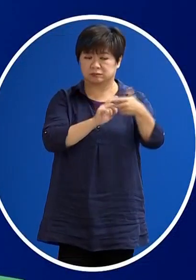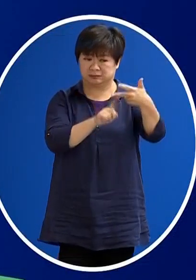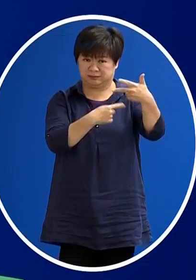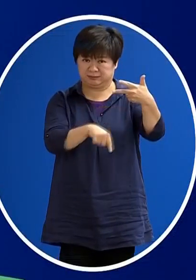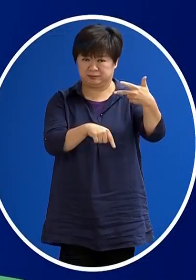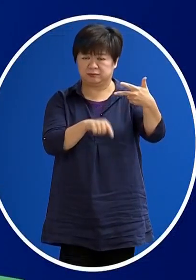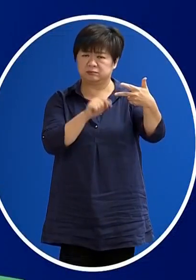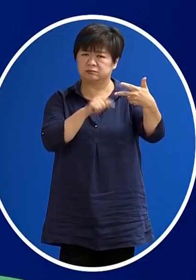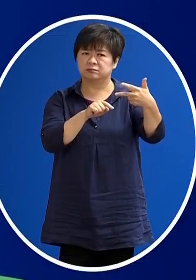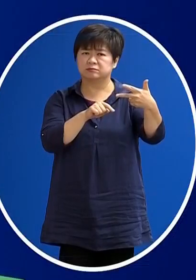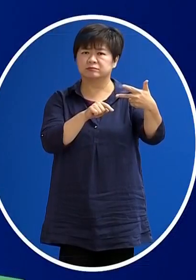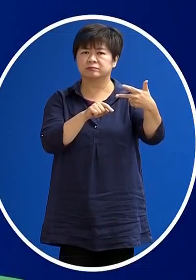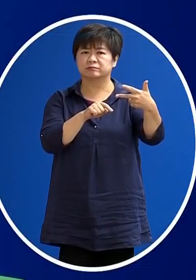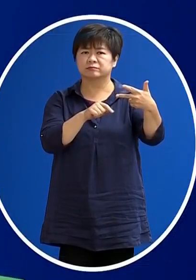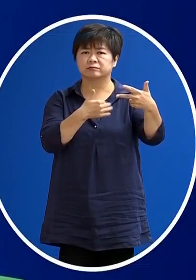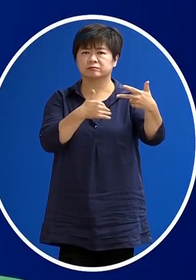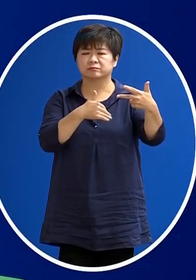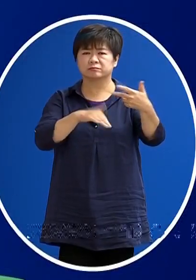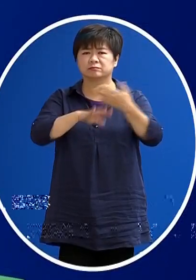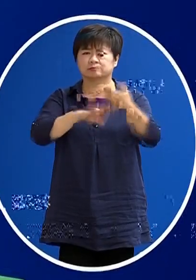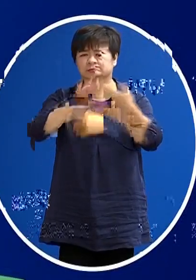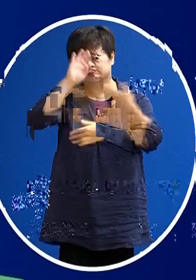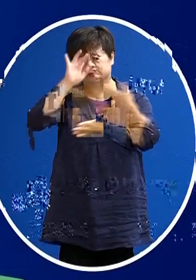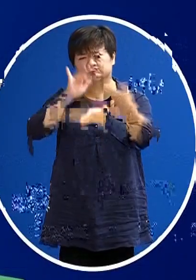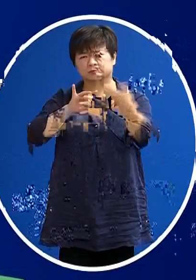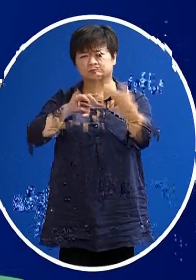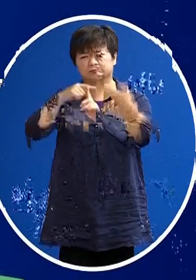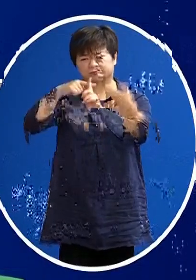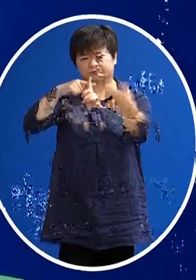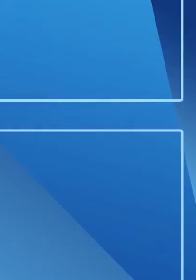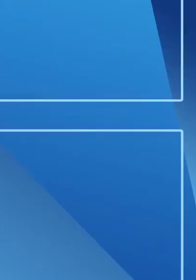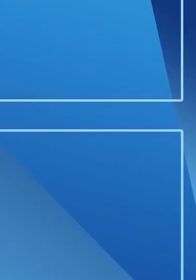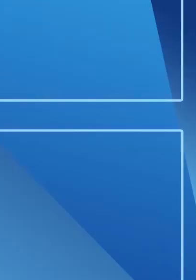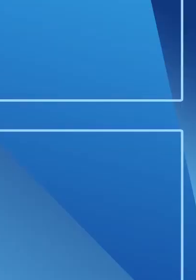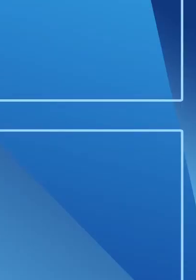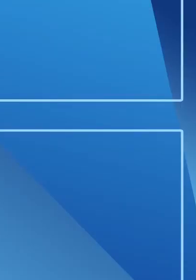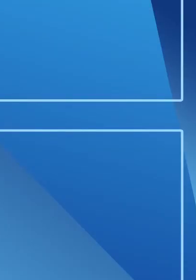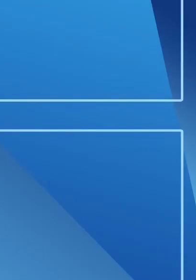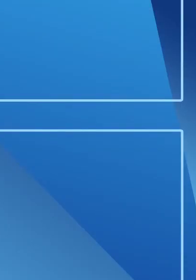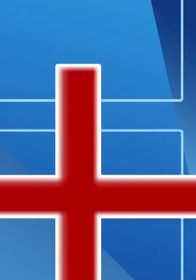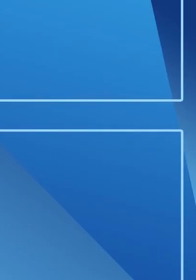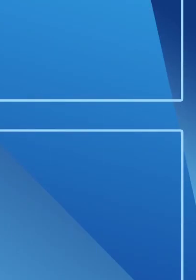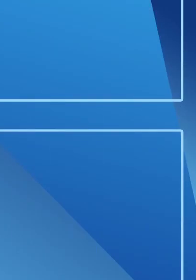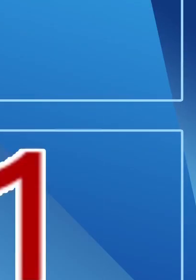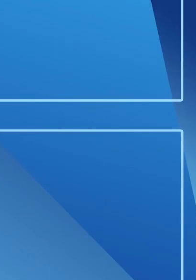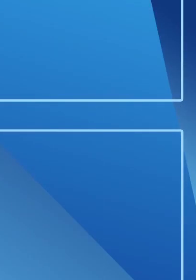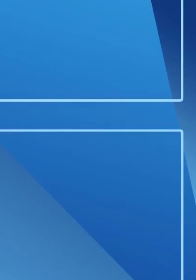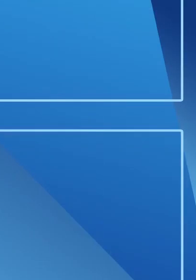剩下因为病毒量太低无法定序这样子。